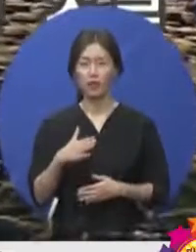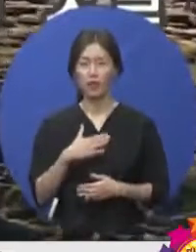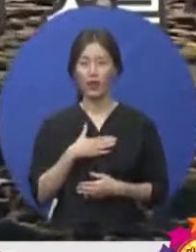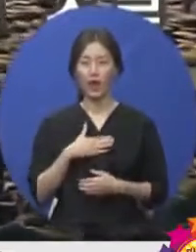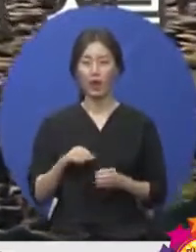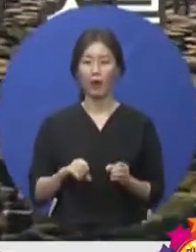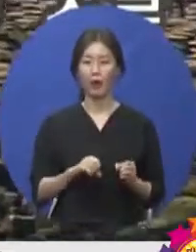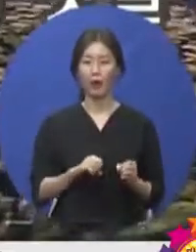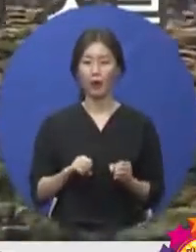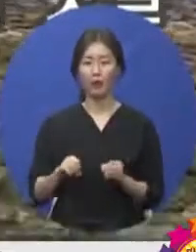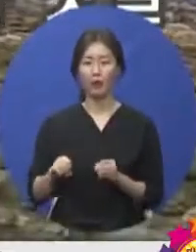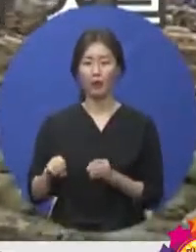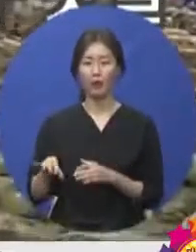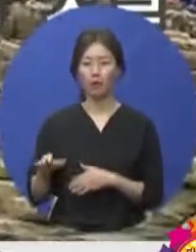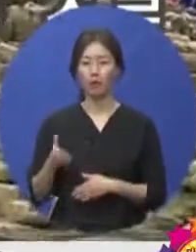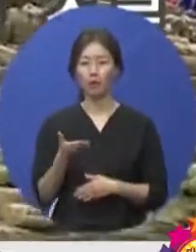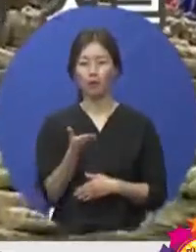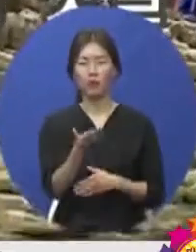나를